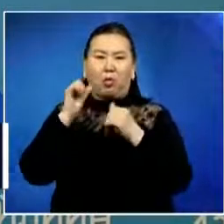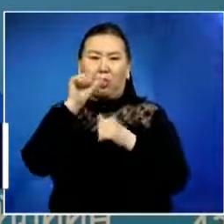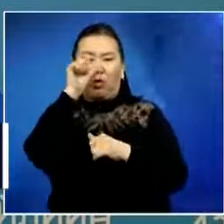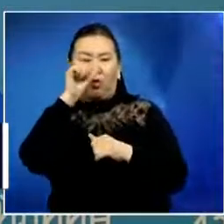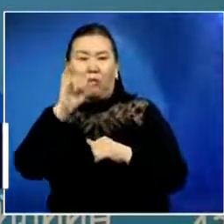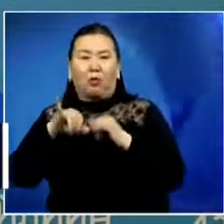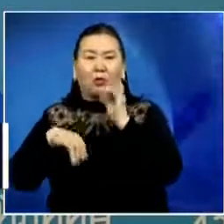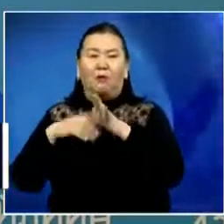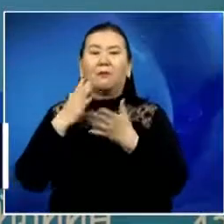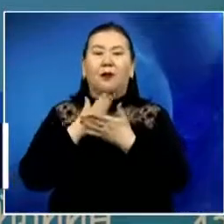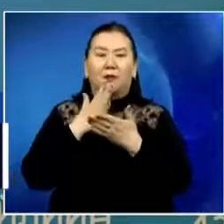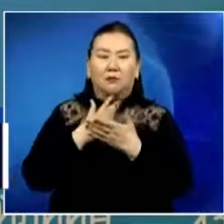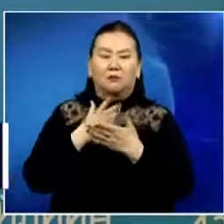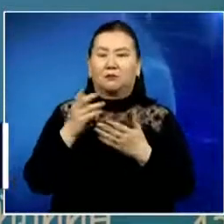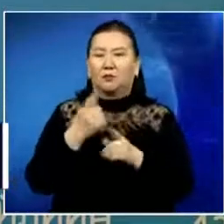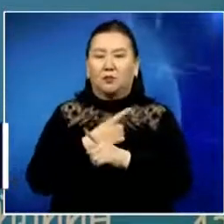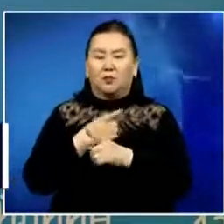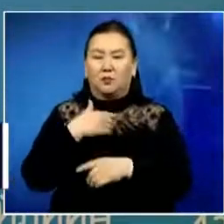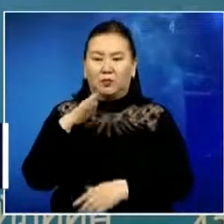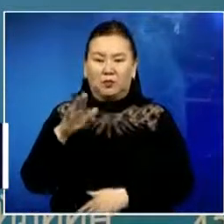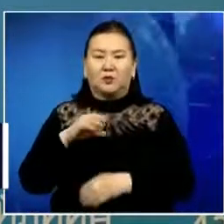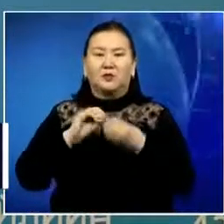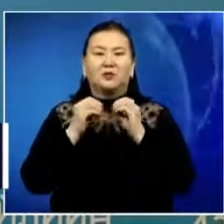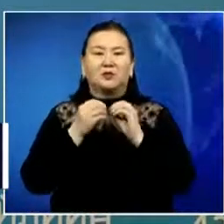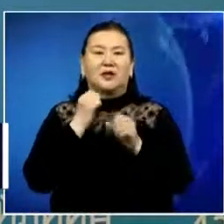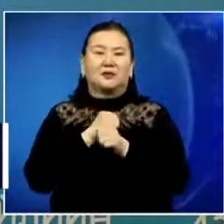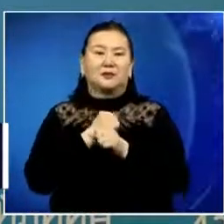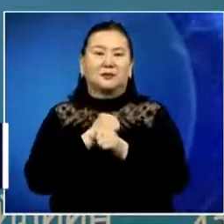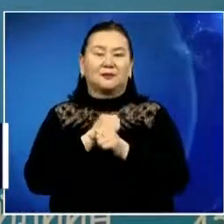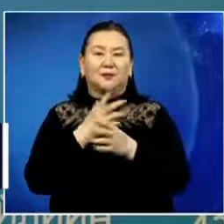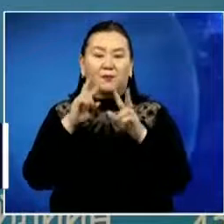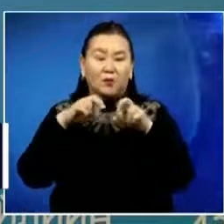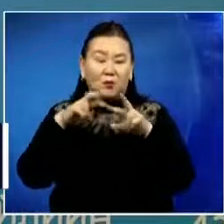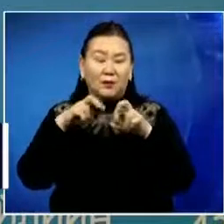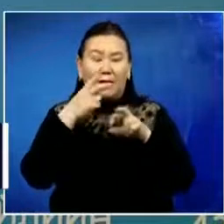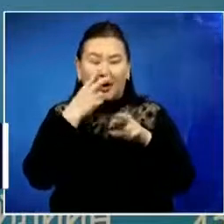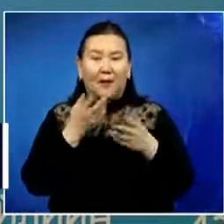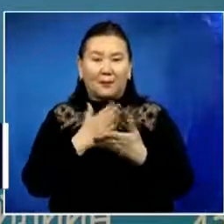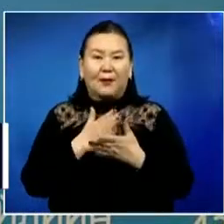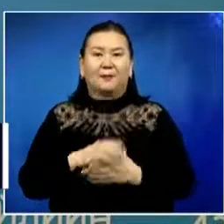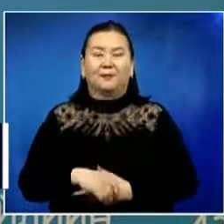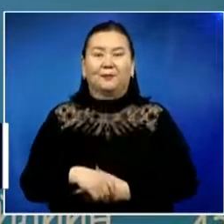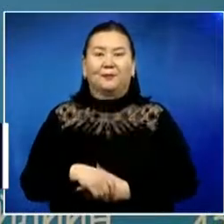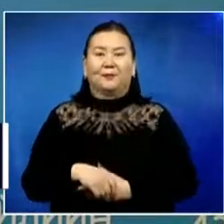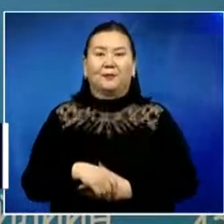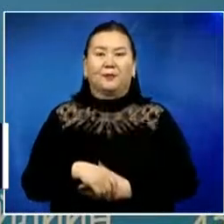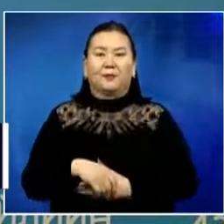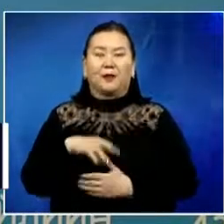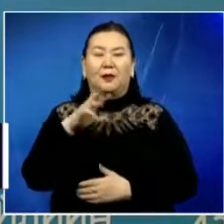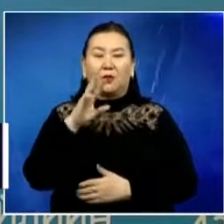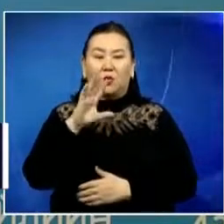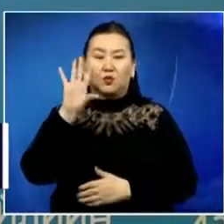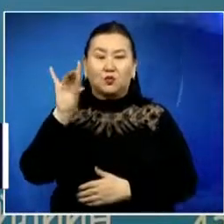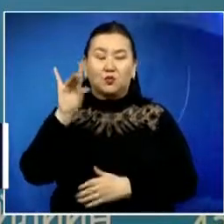дээрлэхэж ингэж одоо байдаг нь бол бидний одоо хийсэн энэ судалгаагаар бол тогтоогдсон. Тийм учраас ялангуяа